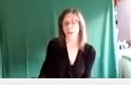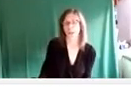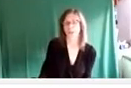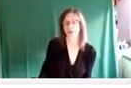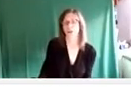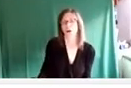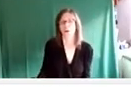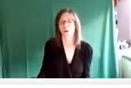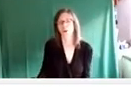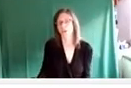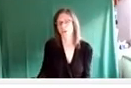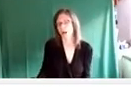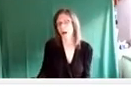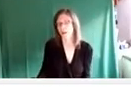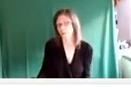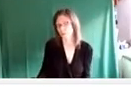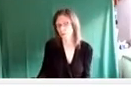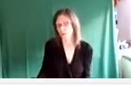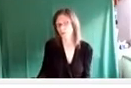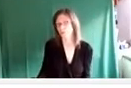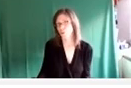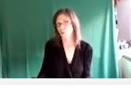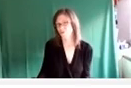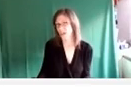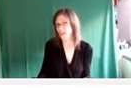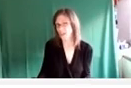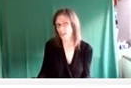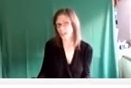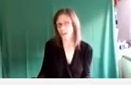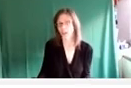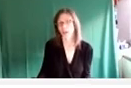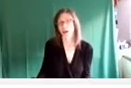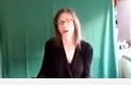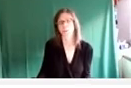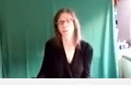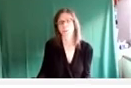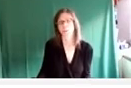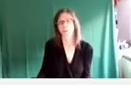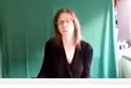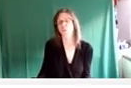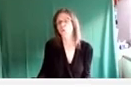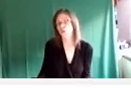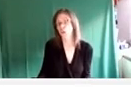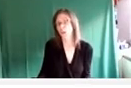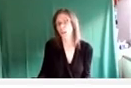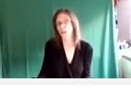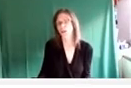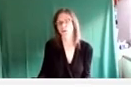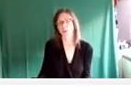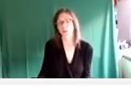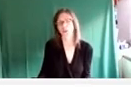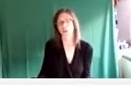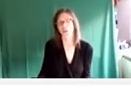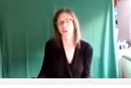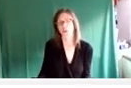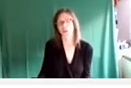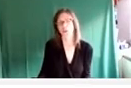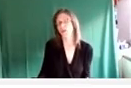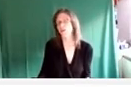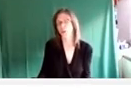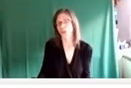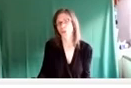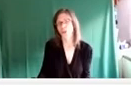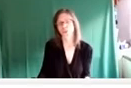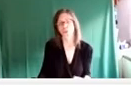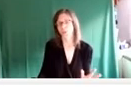bonnes pratiques reliées à AIR aussi, du Tidy Data, pour gérer